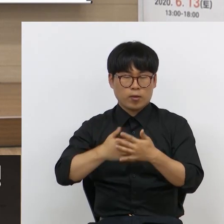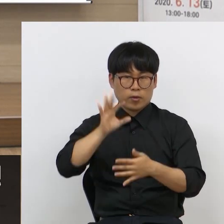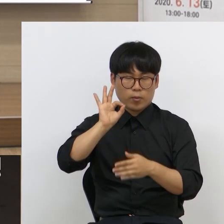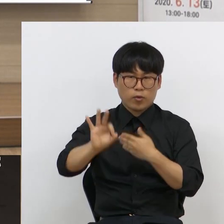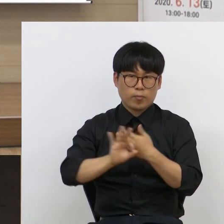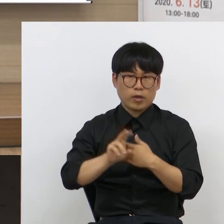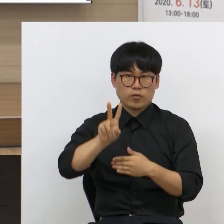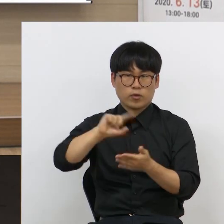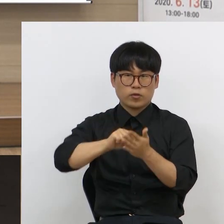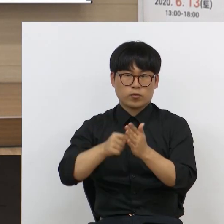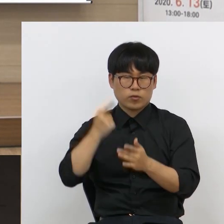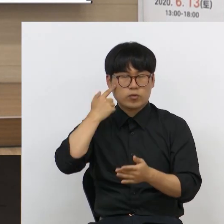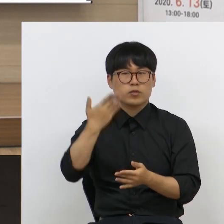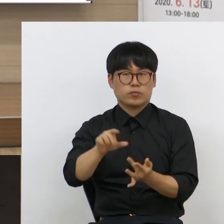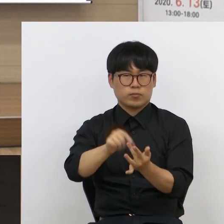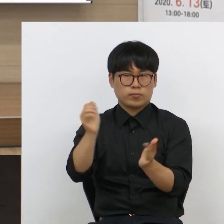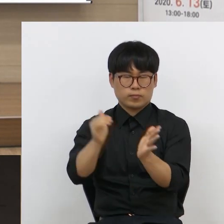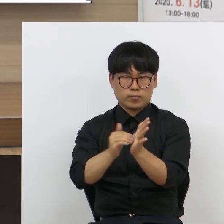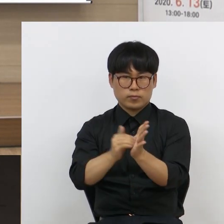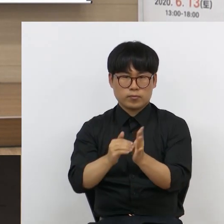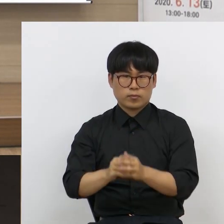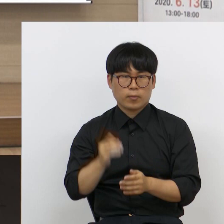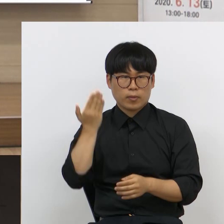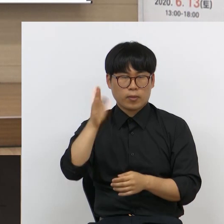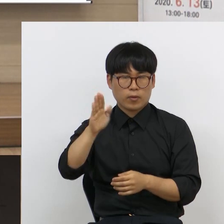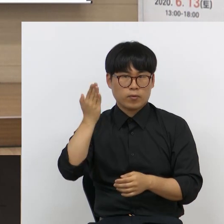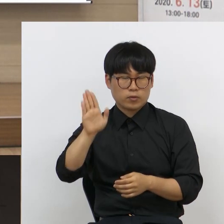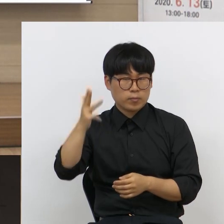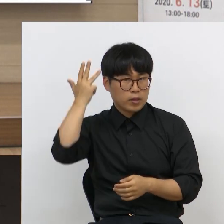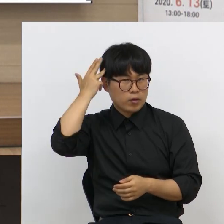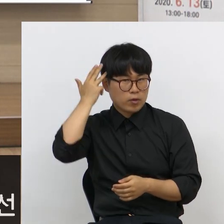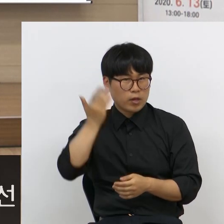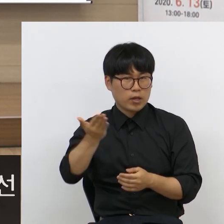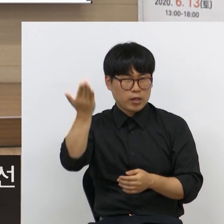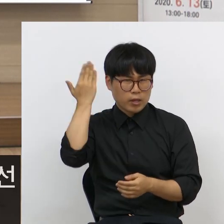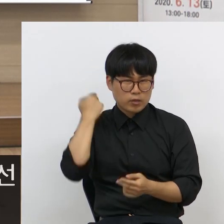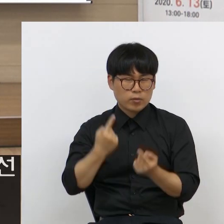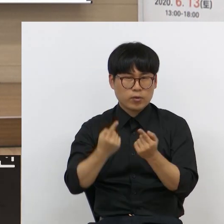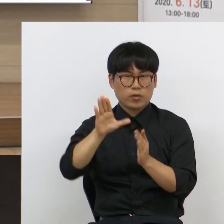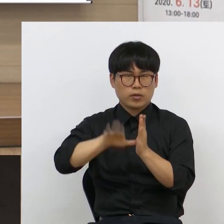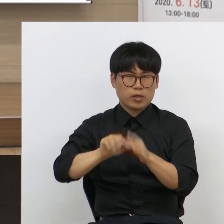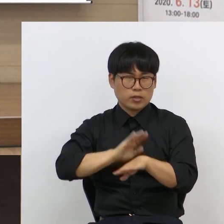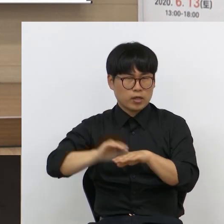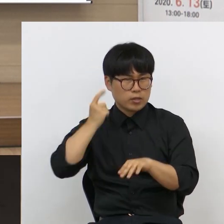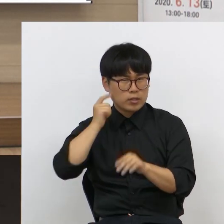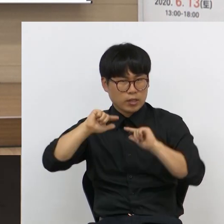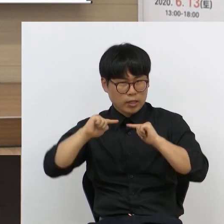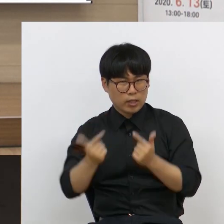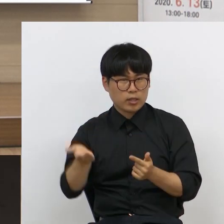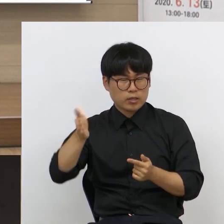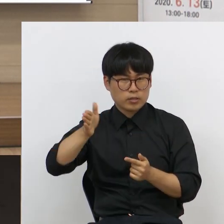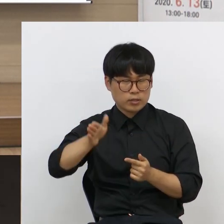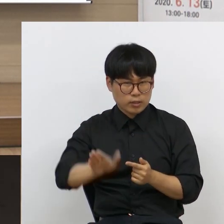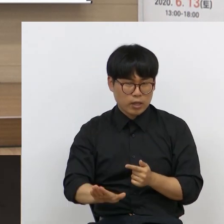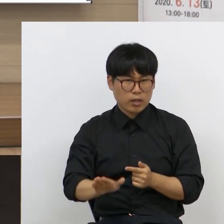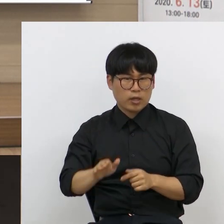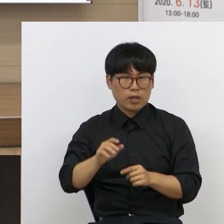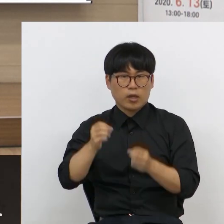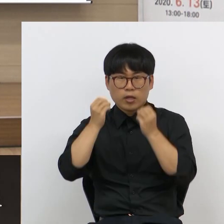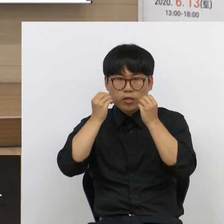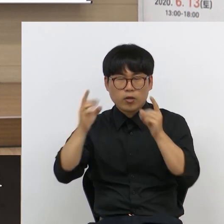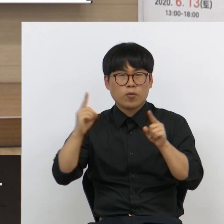질문 선정했습니다. 그래서 요즘 인공화호가 이전보다 잘 안 들린다고 하는데 새로운 것으로 바꿔야 할지요. 그러니까 이게